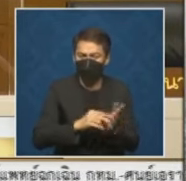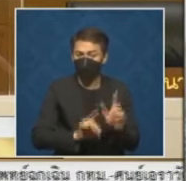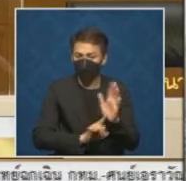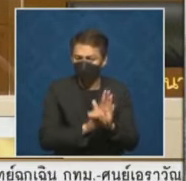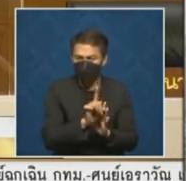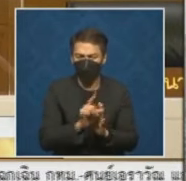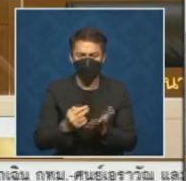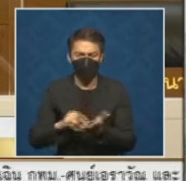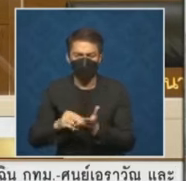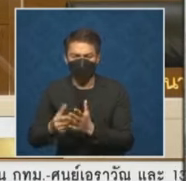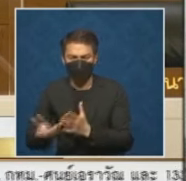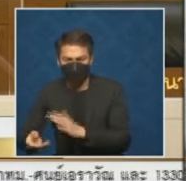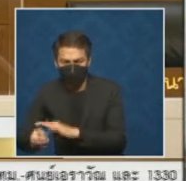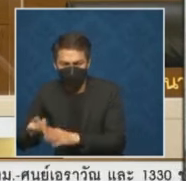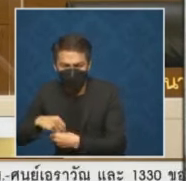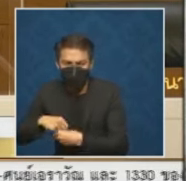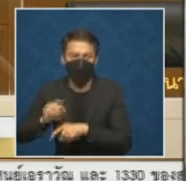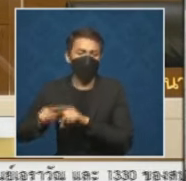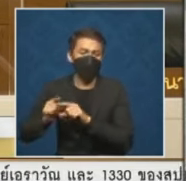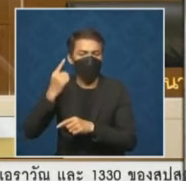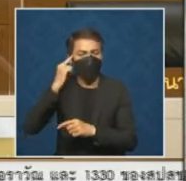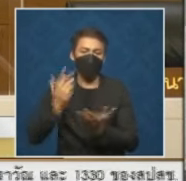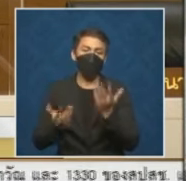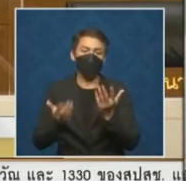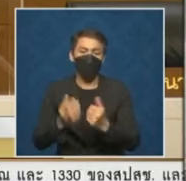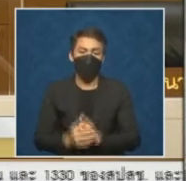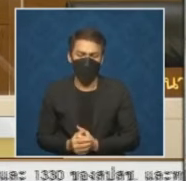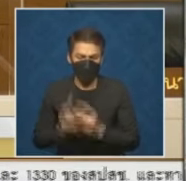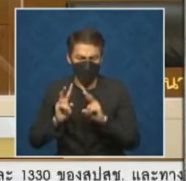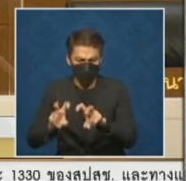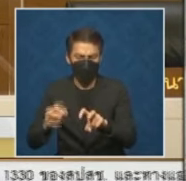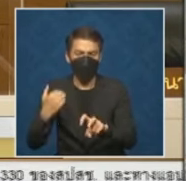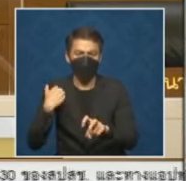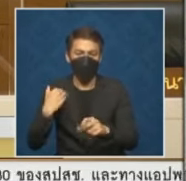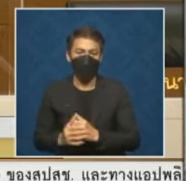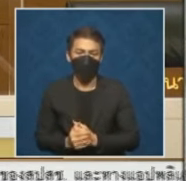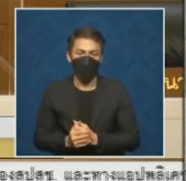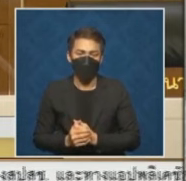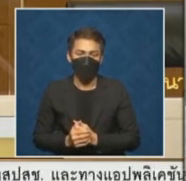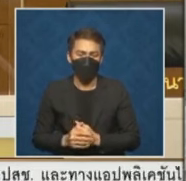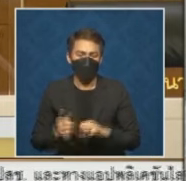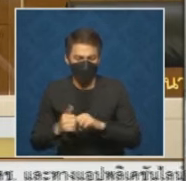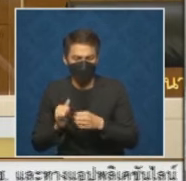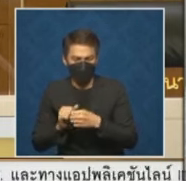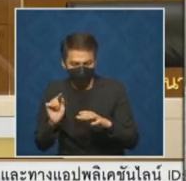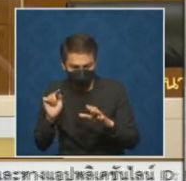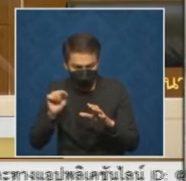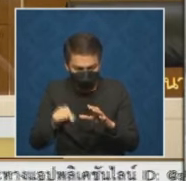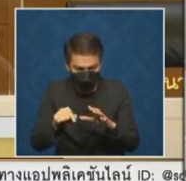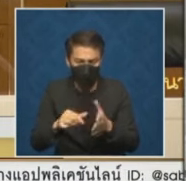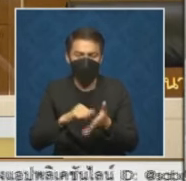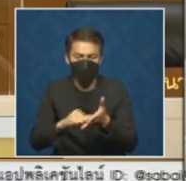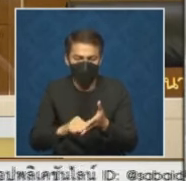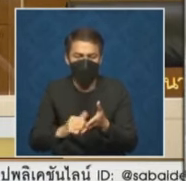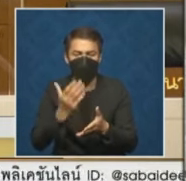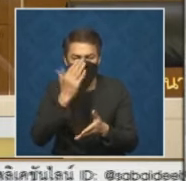ได้กี่ปีล่ะท้องแตกตายด้วยโครงการจำนำข้าวกระทั่งรัฐบาลพี่ชายยิ่งรักก็เถอะกวาดต้อนสสจนเป็นรัฐบา